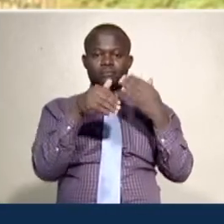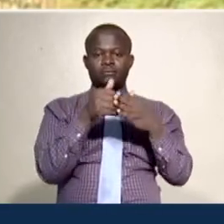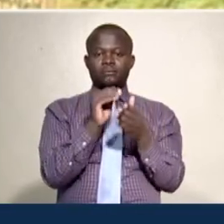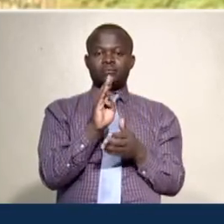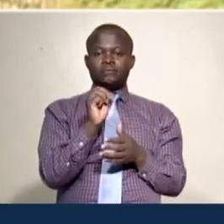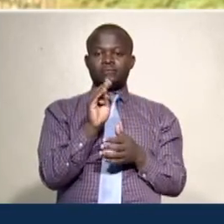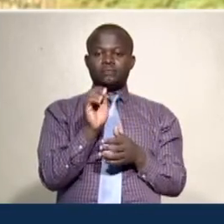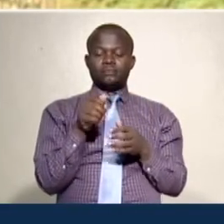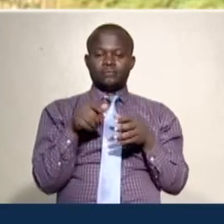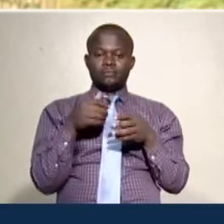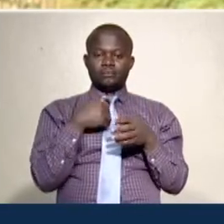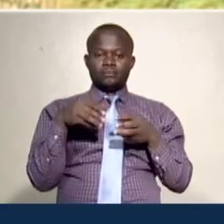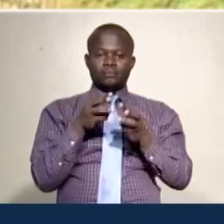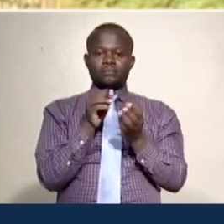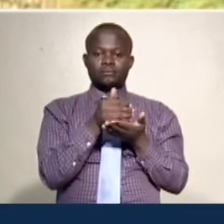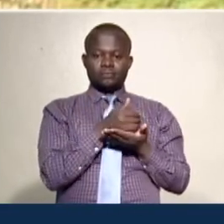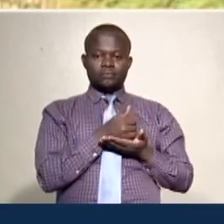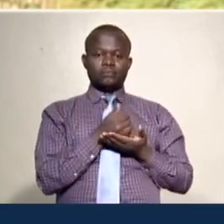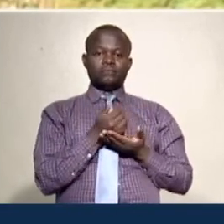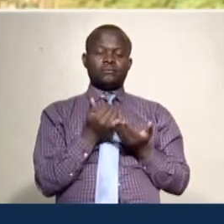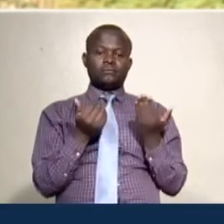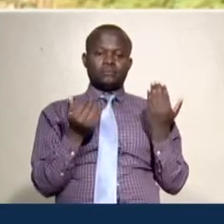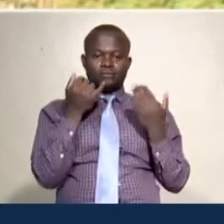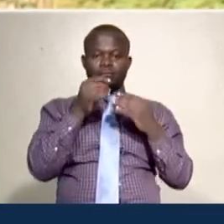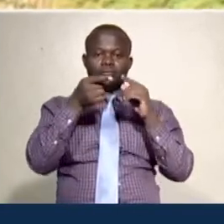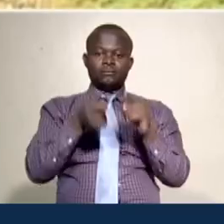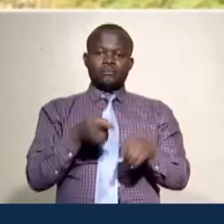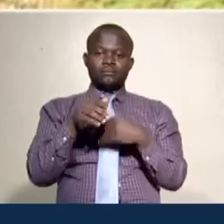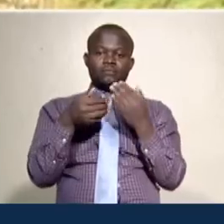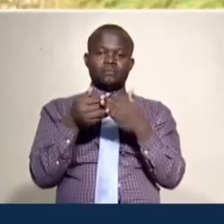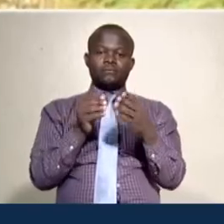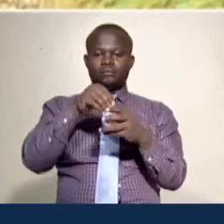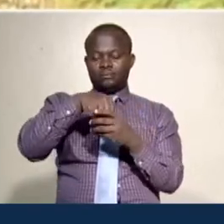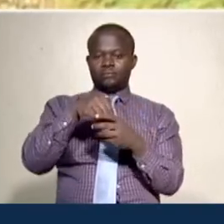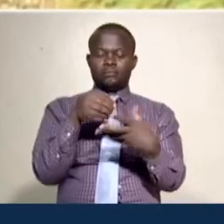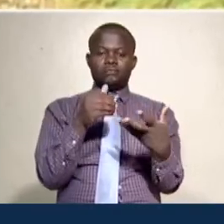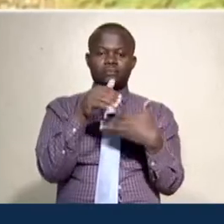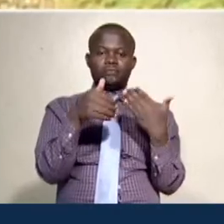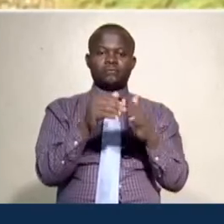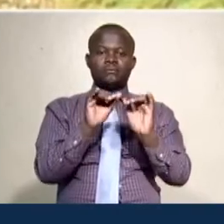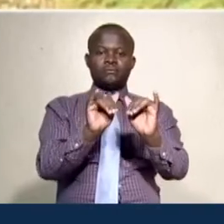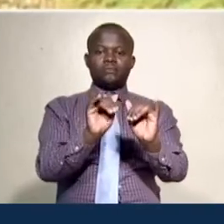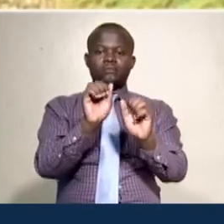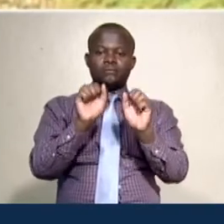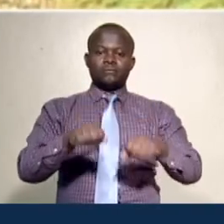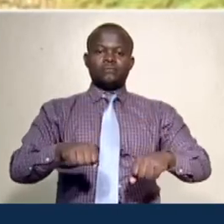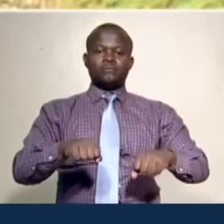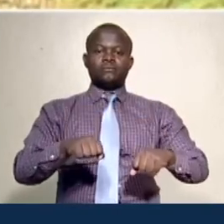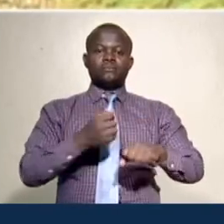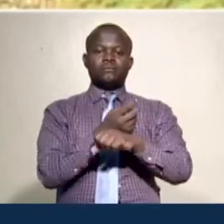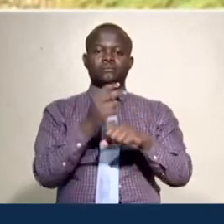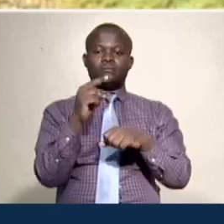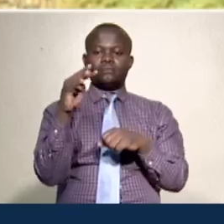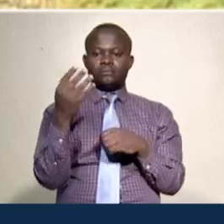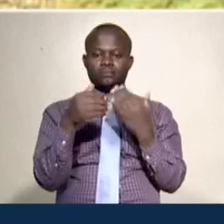ibumba rigira uburyo bwihariye bwo kubika umuriro. Iyo wageze rero iyo umuriro wageze muri iryo bumba rero ugumamo ukabagumamo n'amasaha